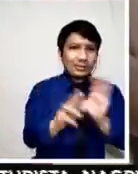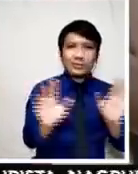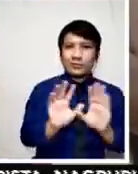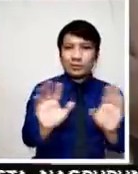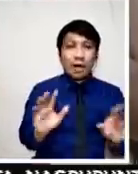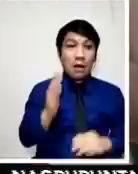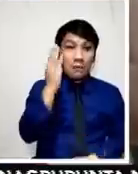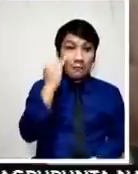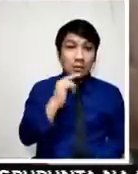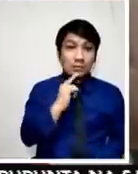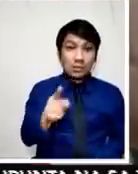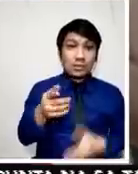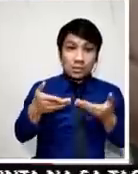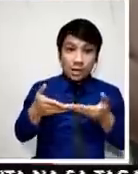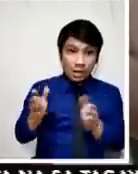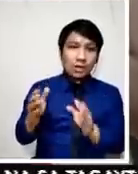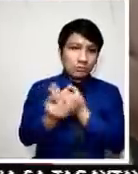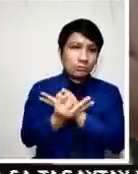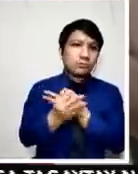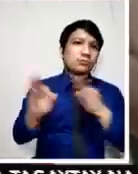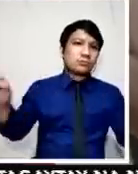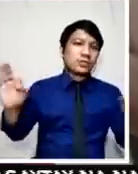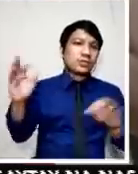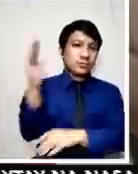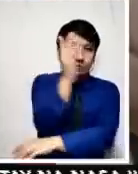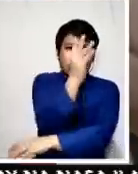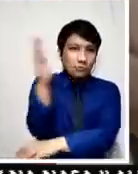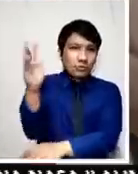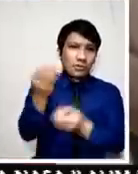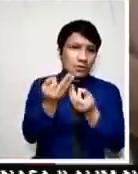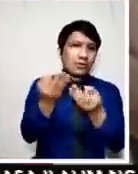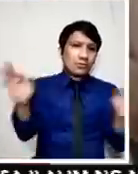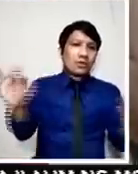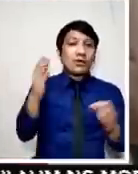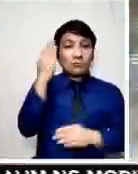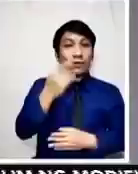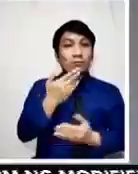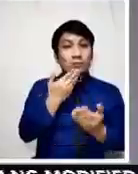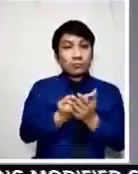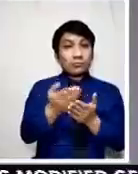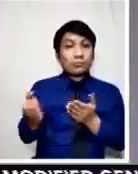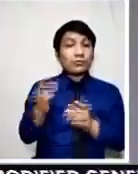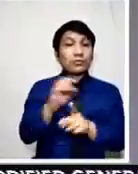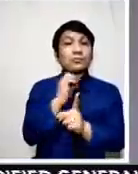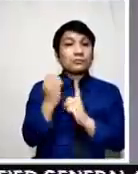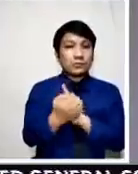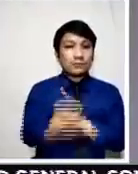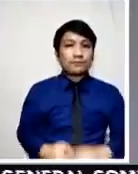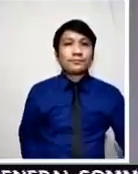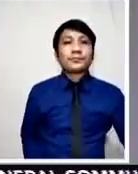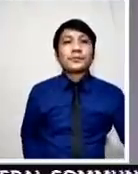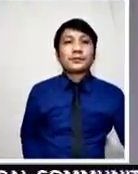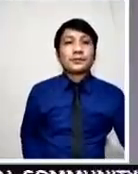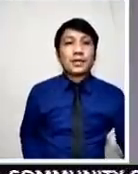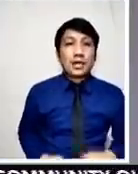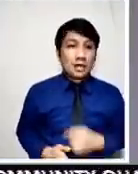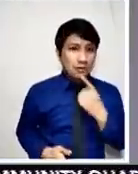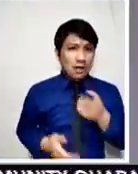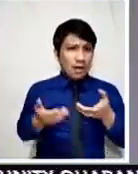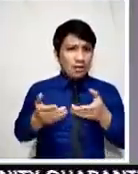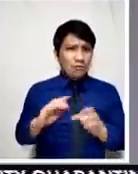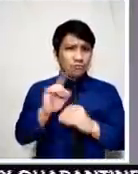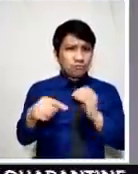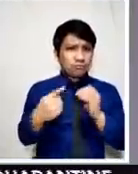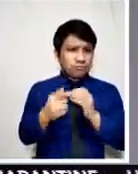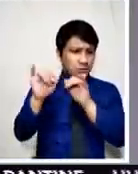dapat hayaang maging malaya sa kagubatan para sa ikabubuti ng ating kalikasan. Let the birds and wildlife stay in the wild. No?